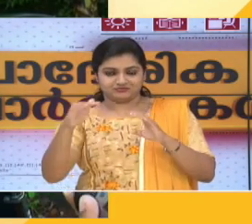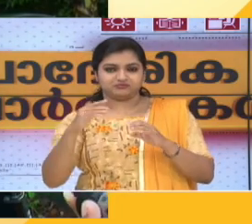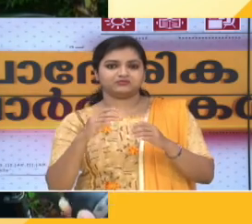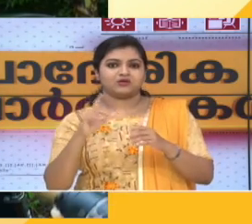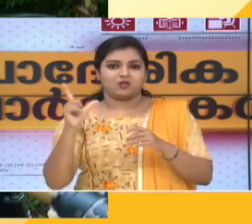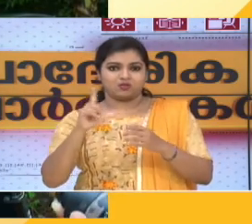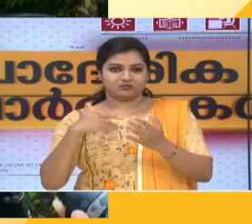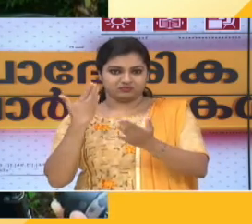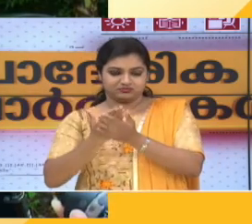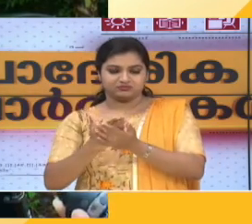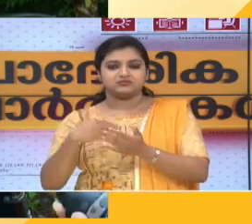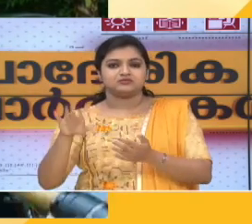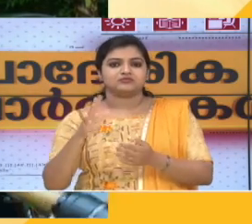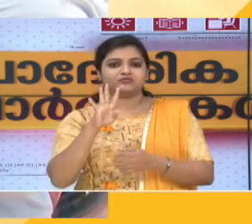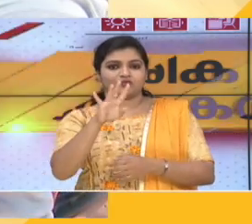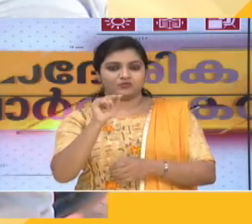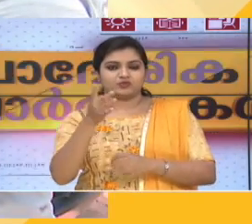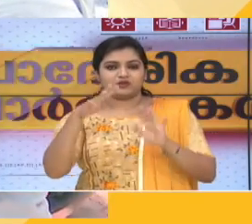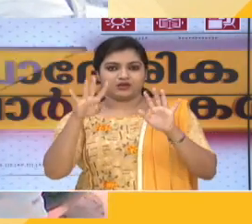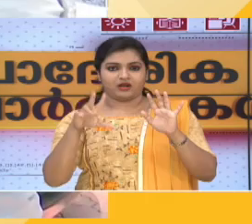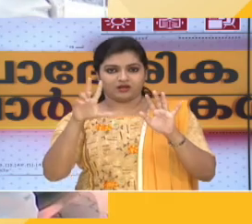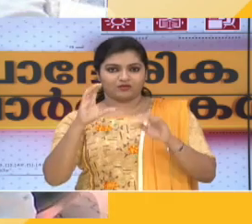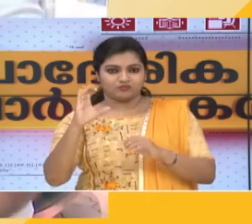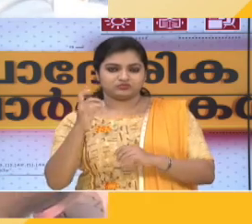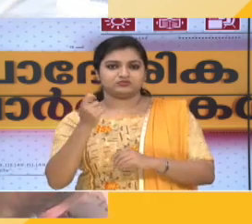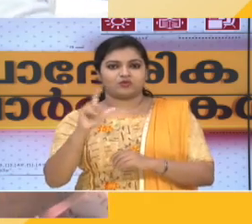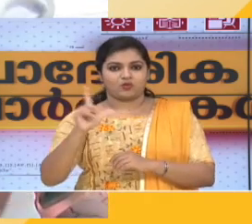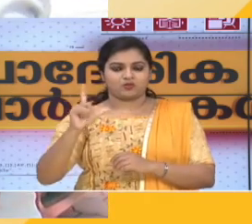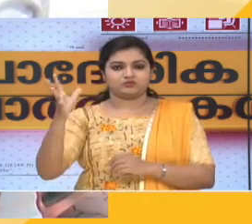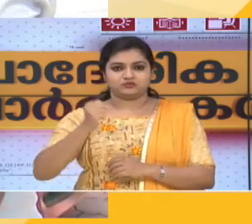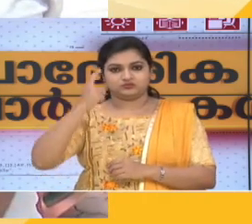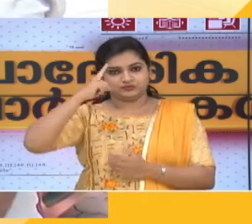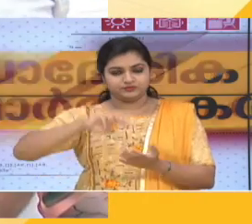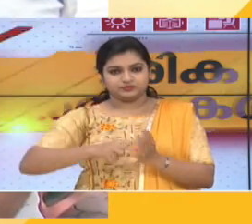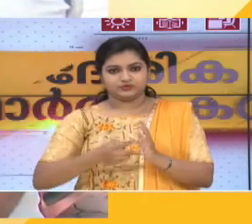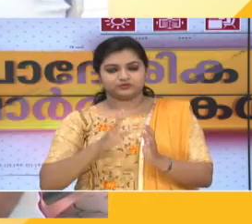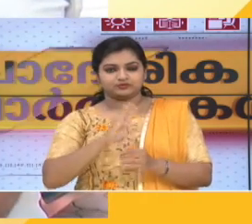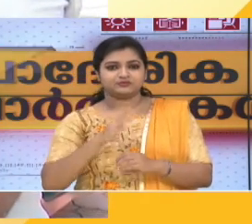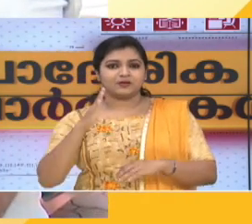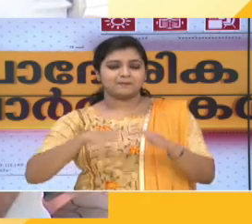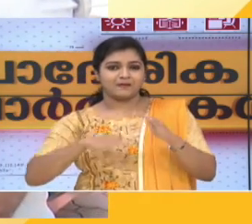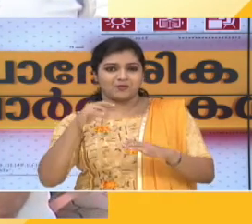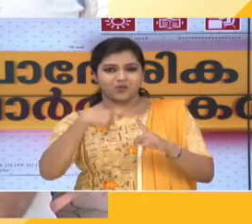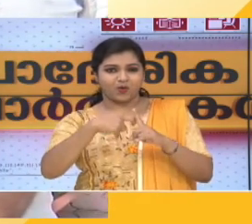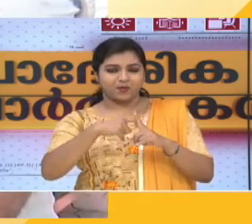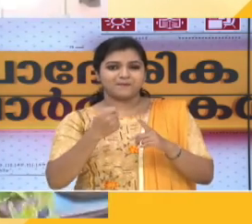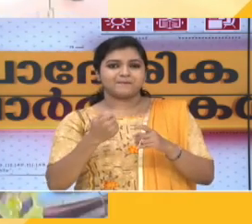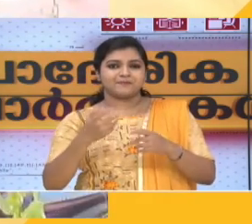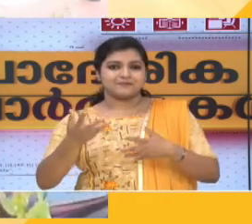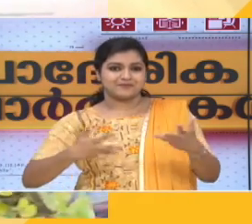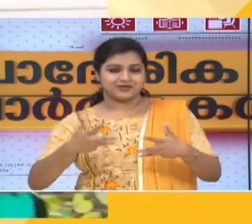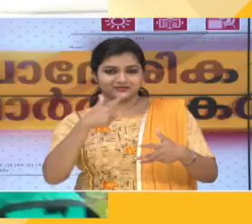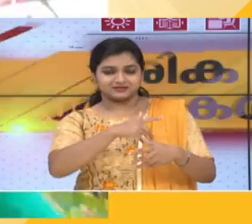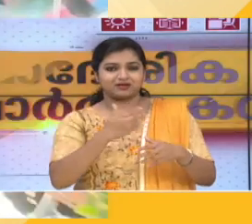4.48 കോടി രൂപ ലോൺ എടുക്കാൻ തീരുമാനിച്ചത്. പദ്ധതി വിഹിതത്തിൽ നിന്നും പണം കുറയ്ക്കുന്നതിനൊപ്പം മലപ്പുറം കോട്ടപ്പടി മാർക്കറ്റ് നവീകരിച്ചതിന് ശേഷം